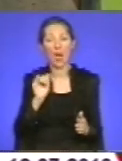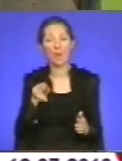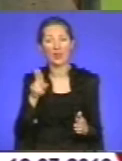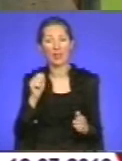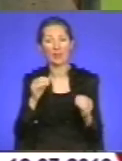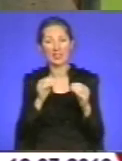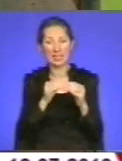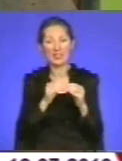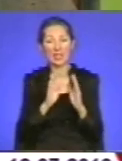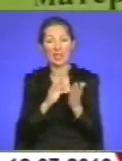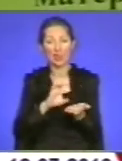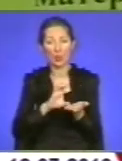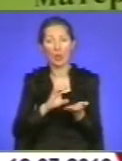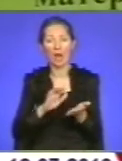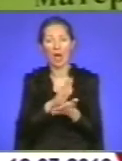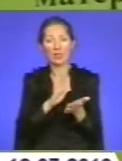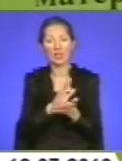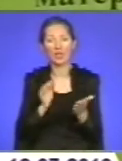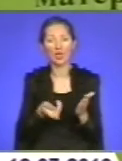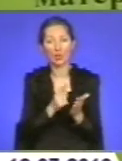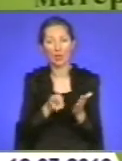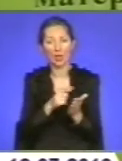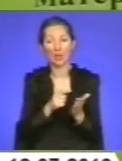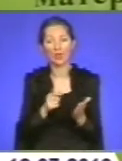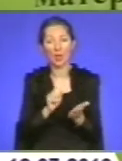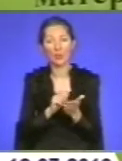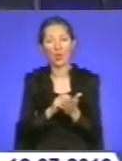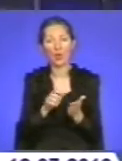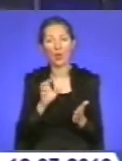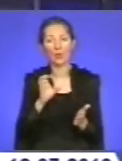томів газетних і журнальних матеріалів про Степана Бандеру.